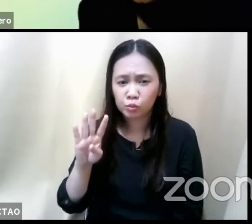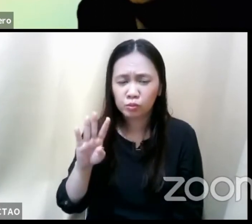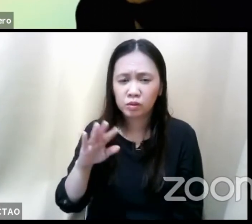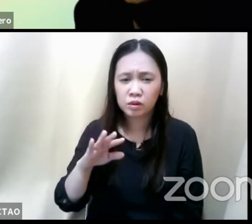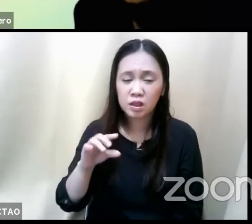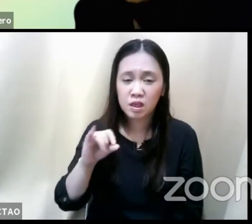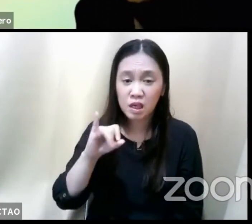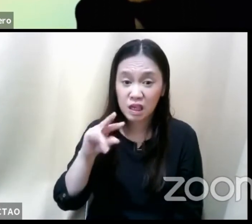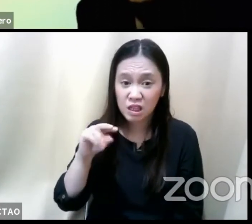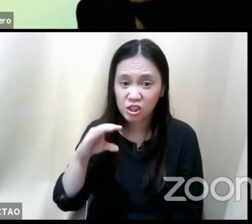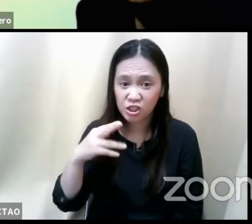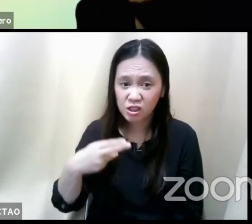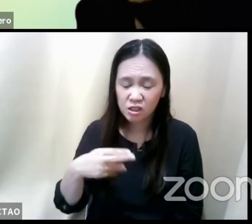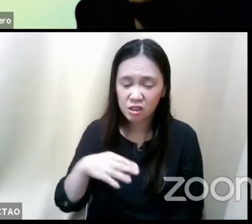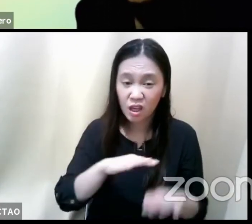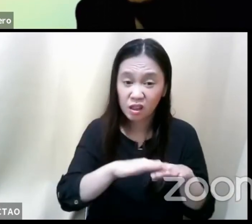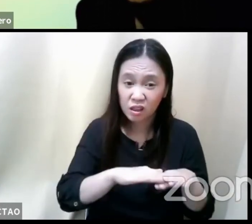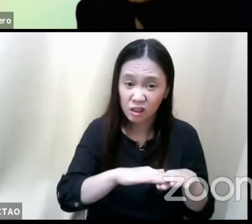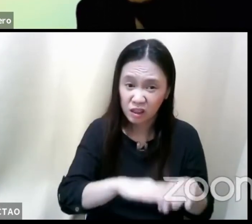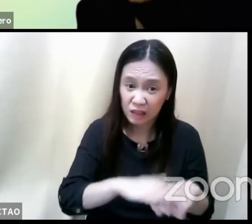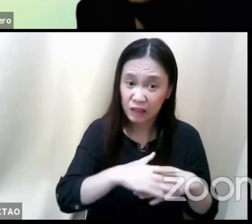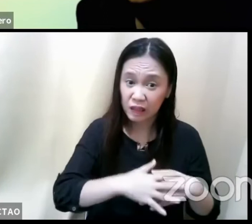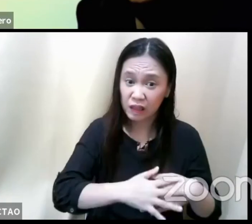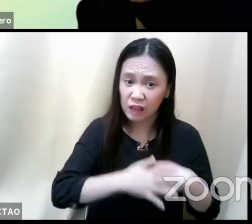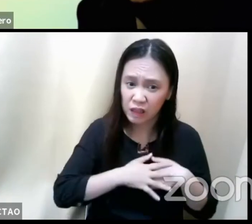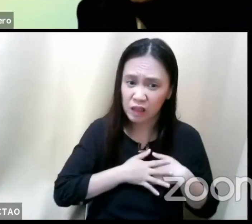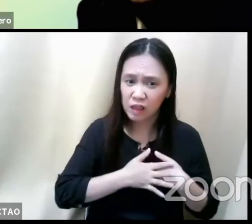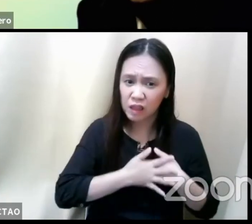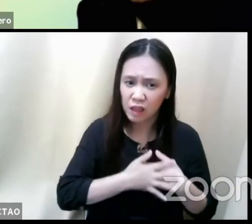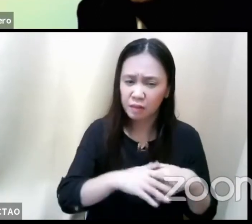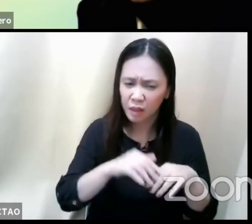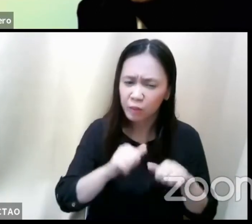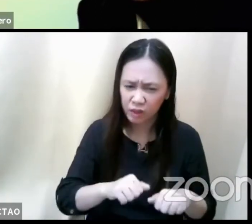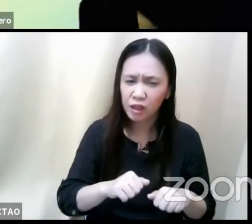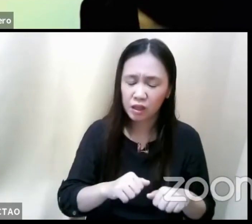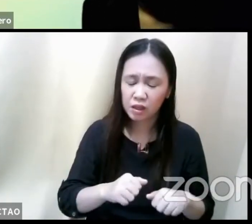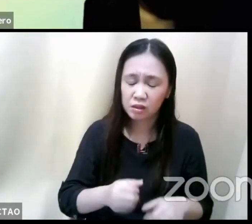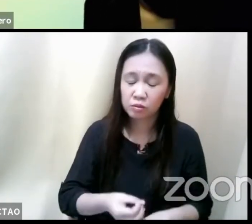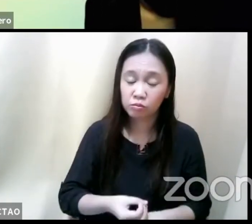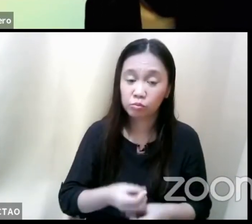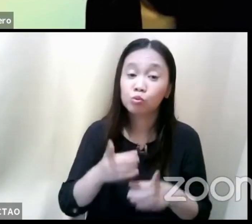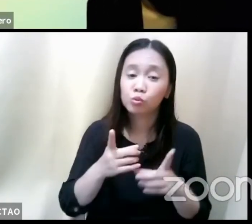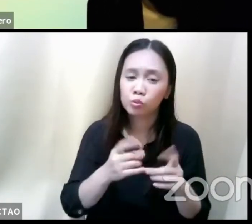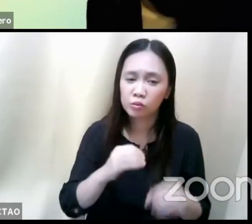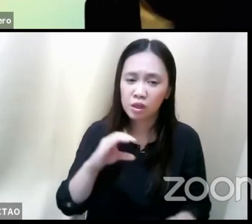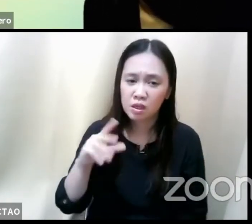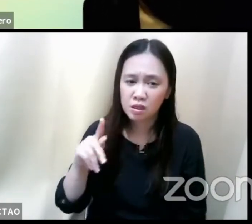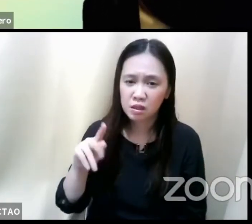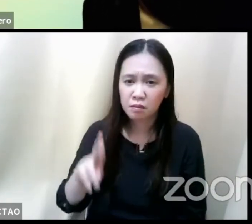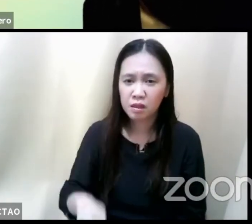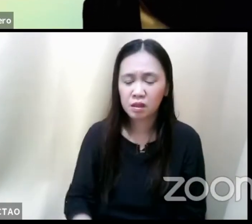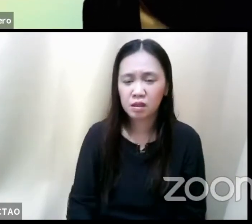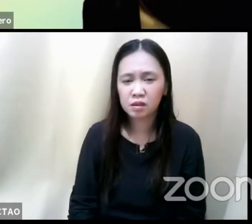I think pwede ka magbigay ng CPR. Di ba? Kumbaga parang